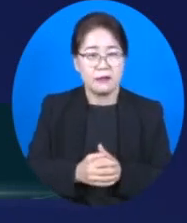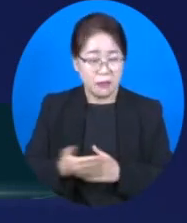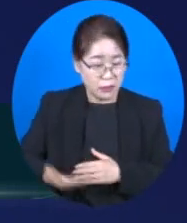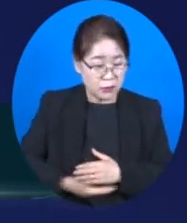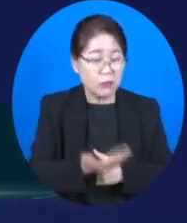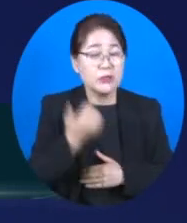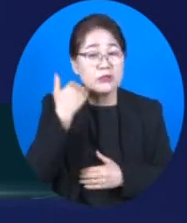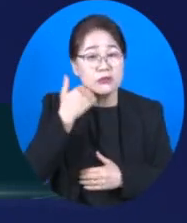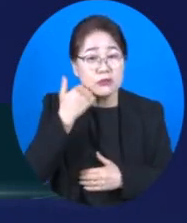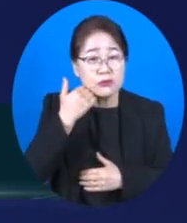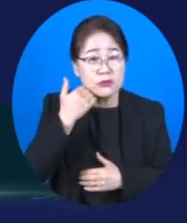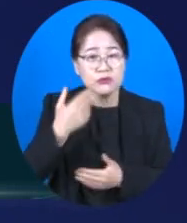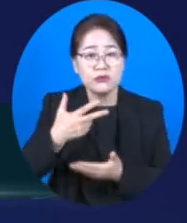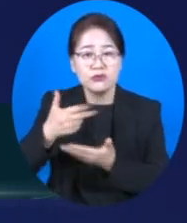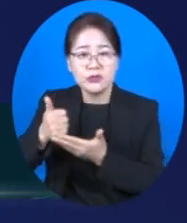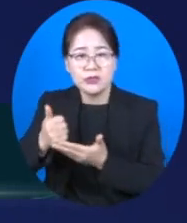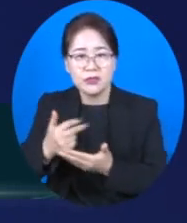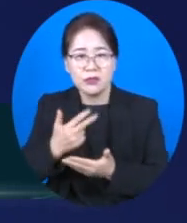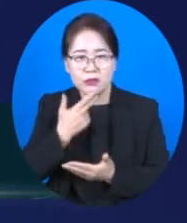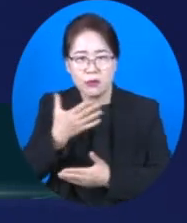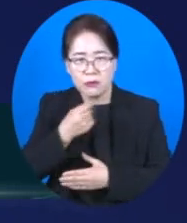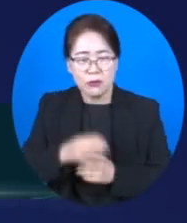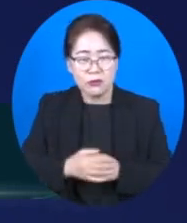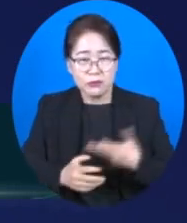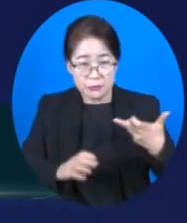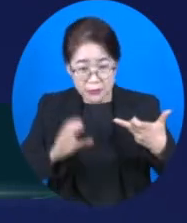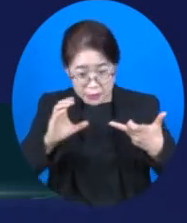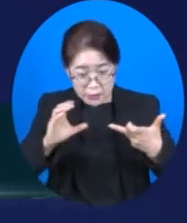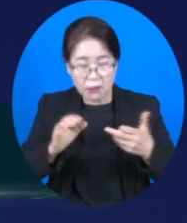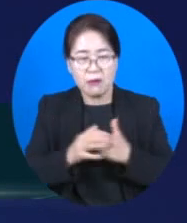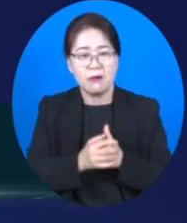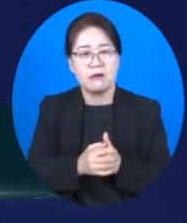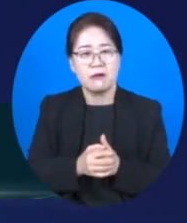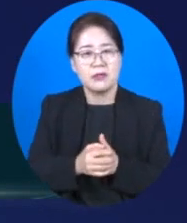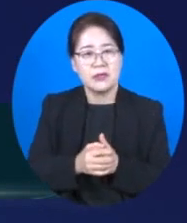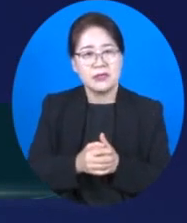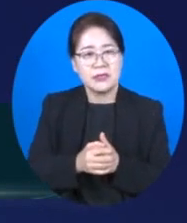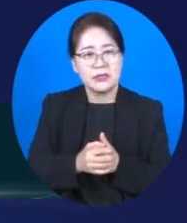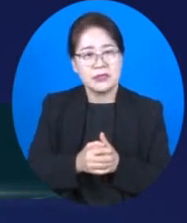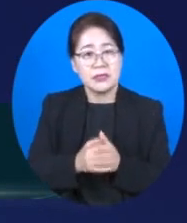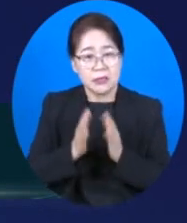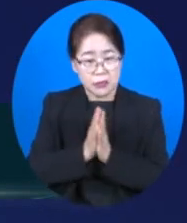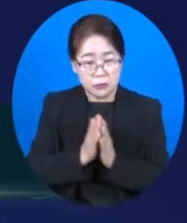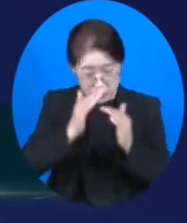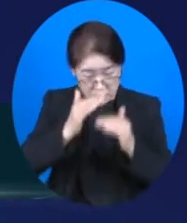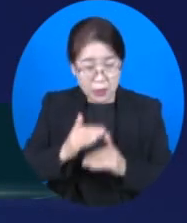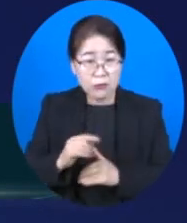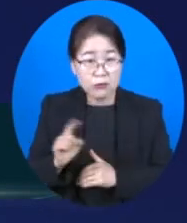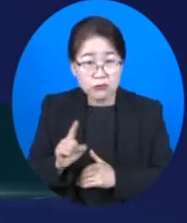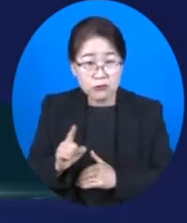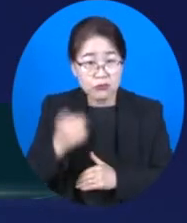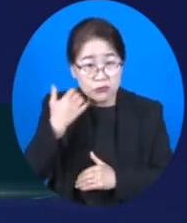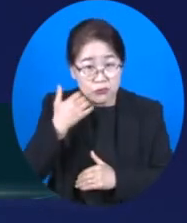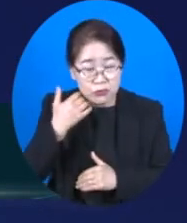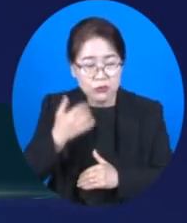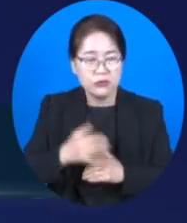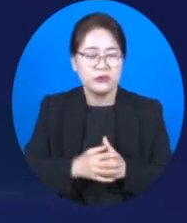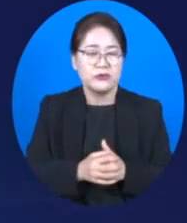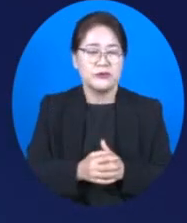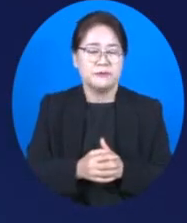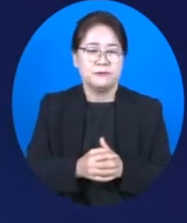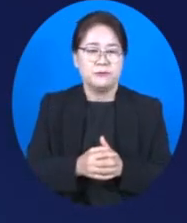누굴까요? 주님께서 요한복음 17장에서 중보적 기도를 드리면서 했던 기도의 대상이 누구인지를 알면 쉽게 알 수가